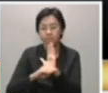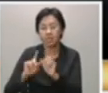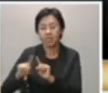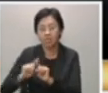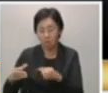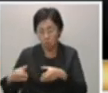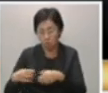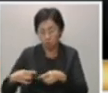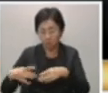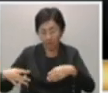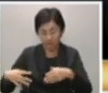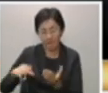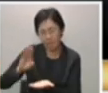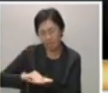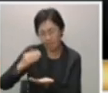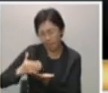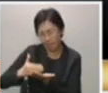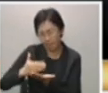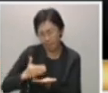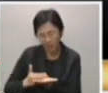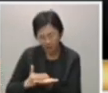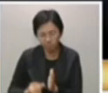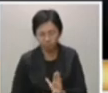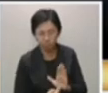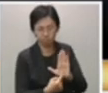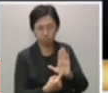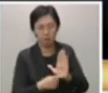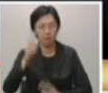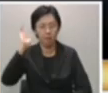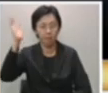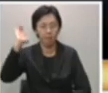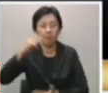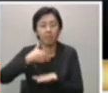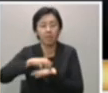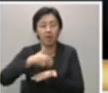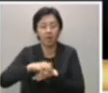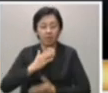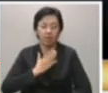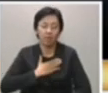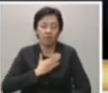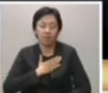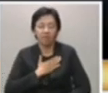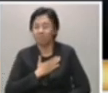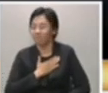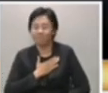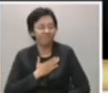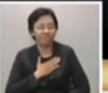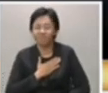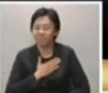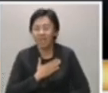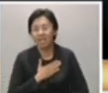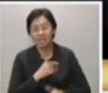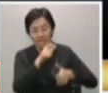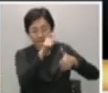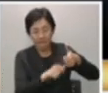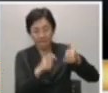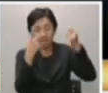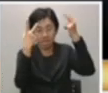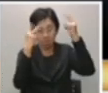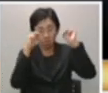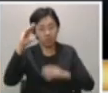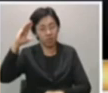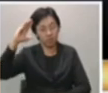ายค้านจะได้อภิปรายหลังจากนี้ผมจึงไม่อาจไว้วางใจให้ท่านพลเอกประยุทธ์จันทร์โ